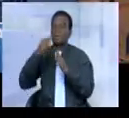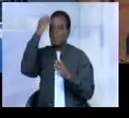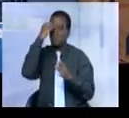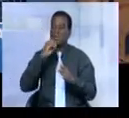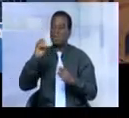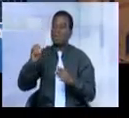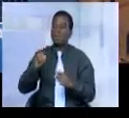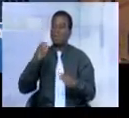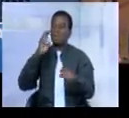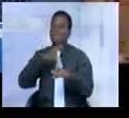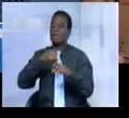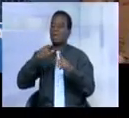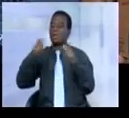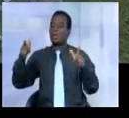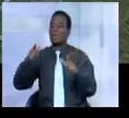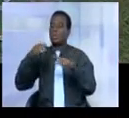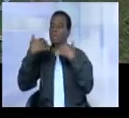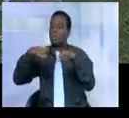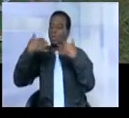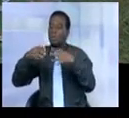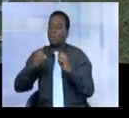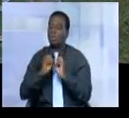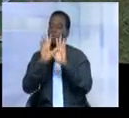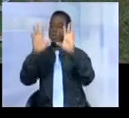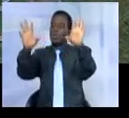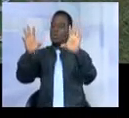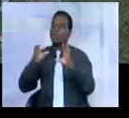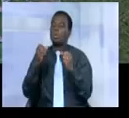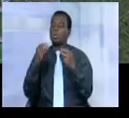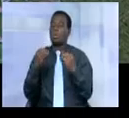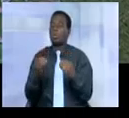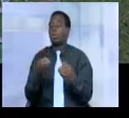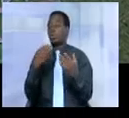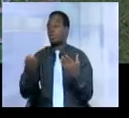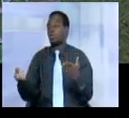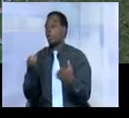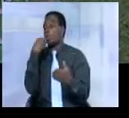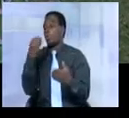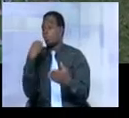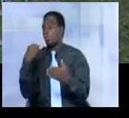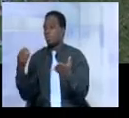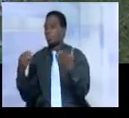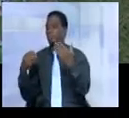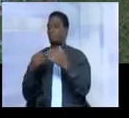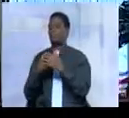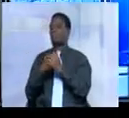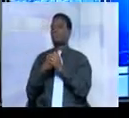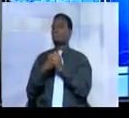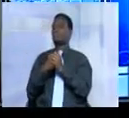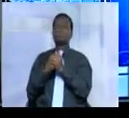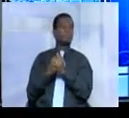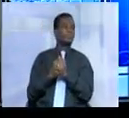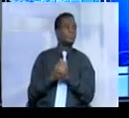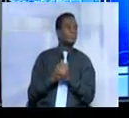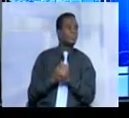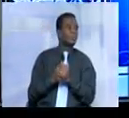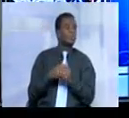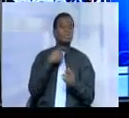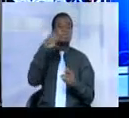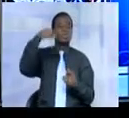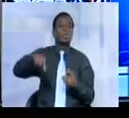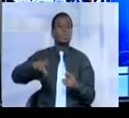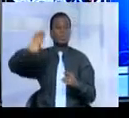on compte un groupe électrogène et d'importantes quantités de vivres de produits nettoyants. Voilà, rappelons